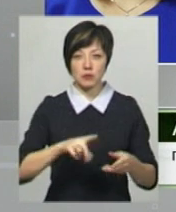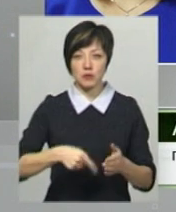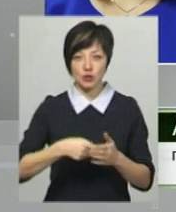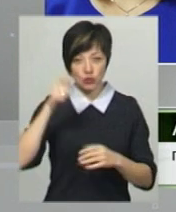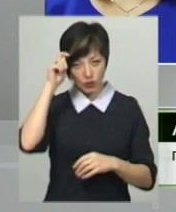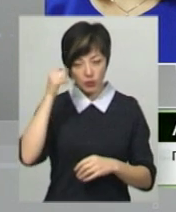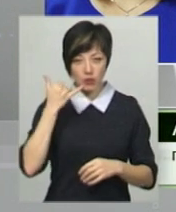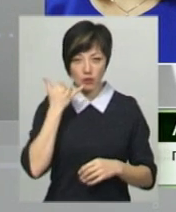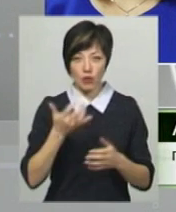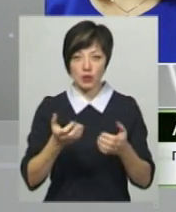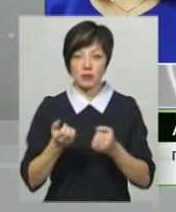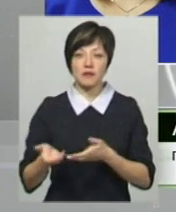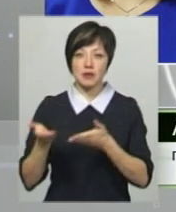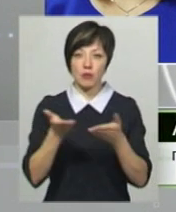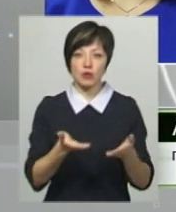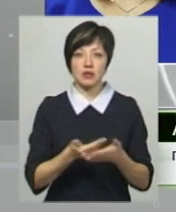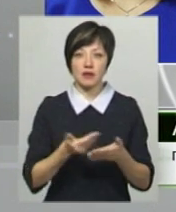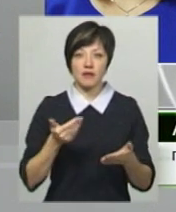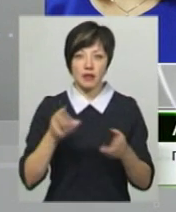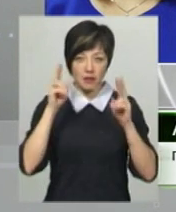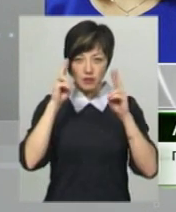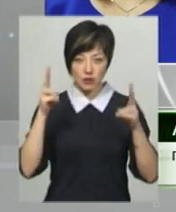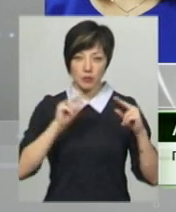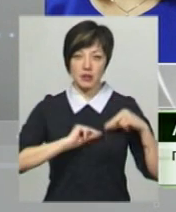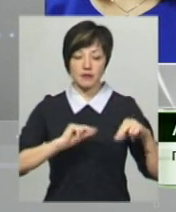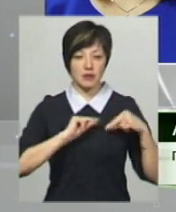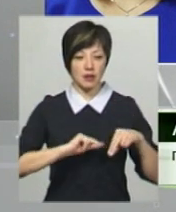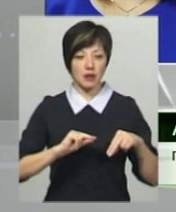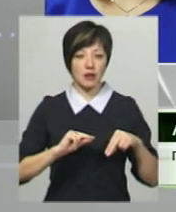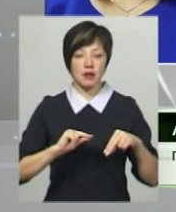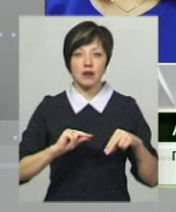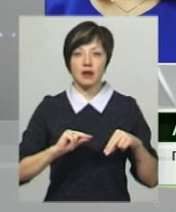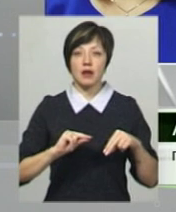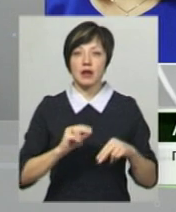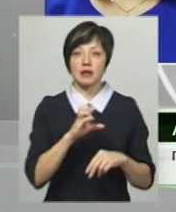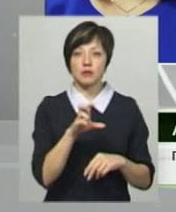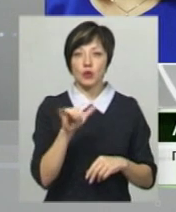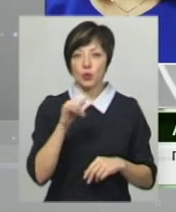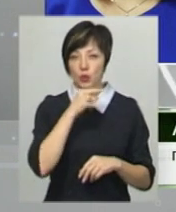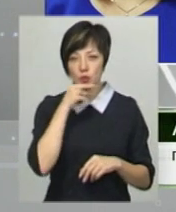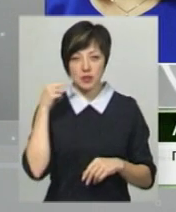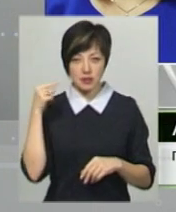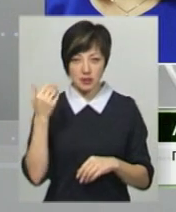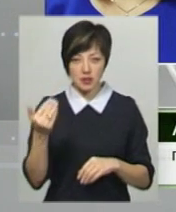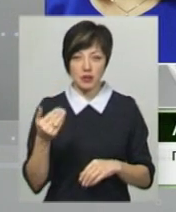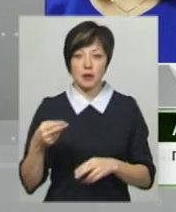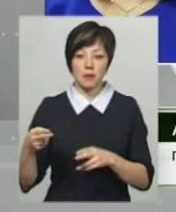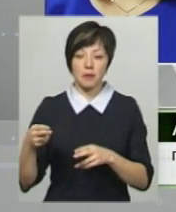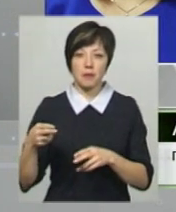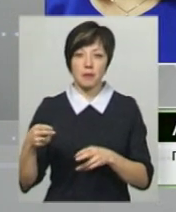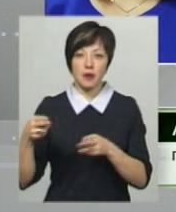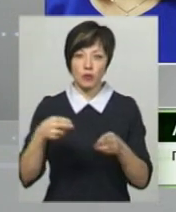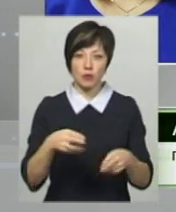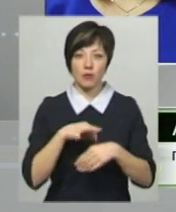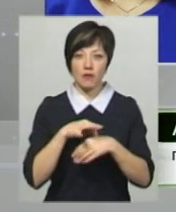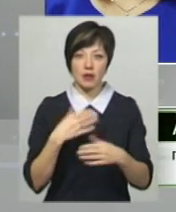по телефону отримав запрошення від невстановленого співробітника Федеральної служби безпеки Російської Федерації прибути для проведення